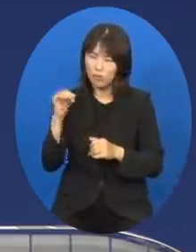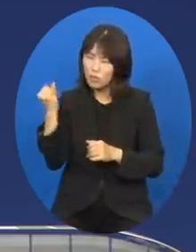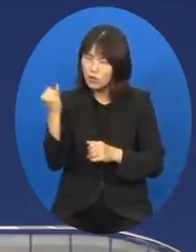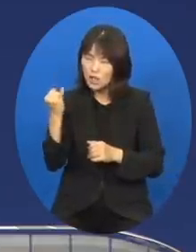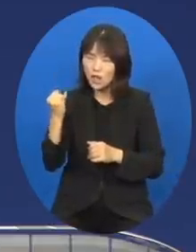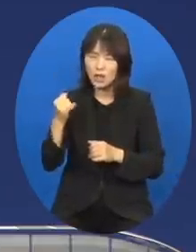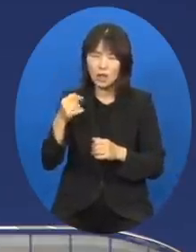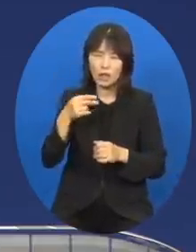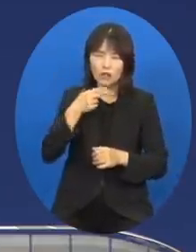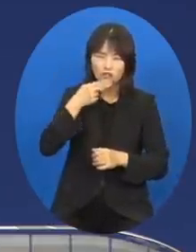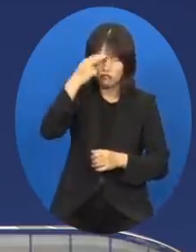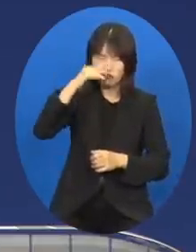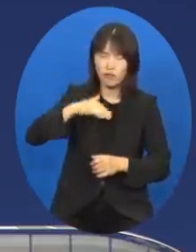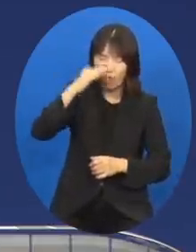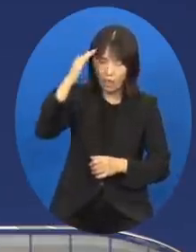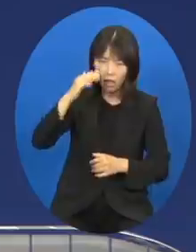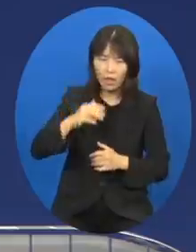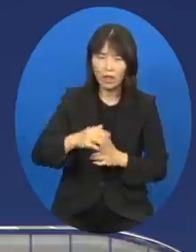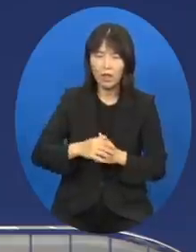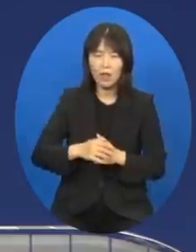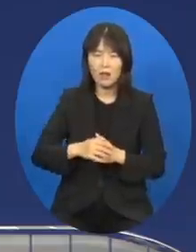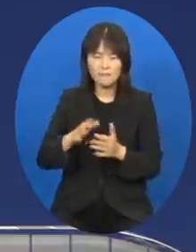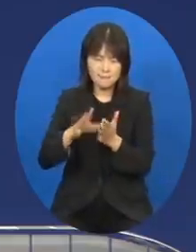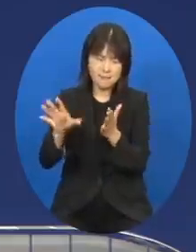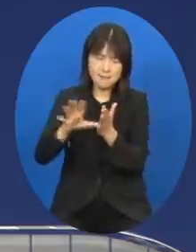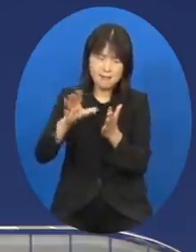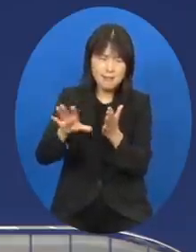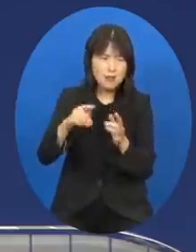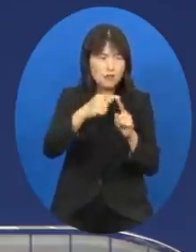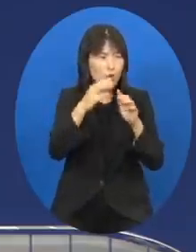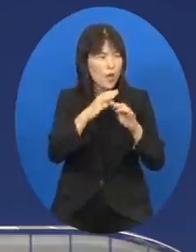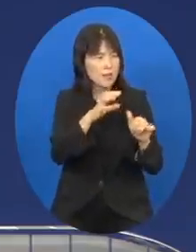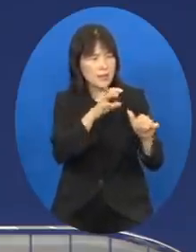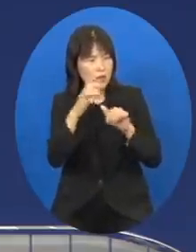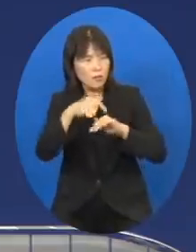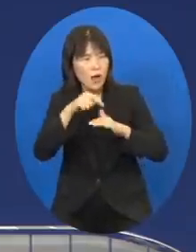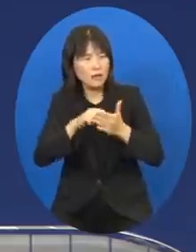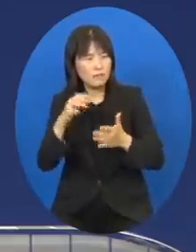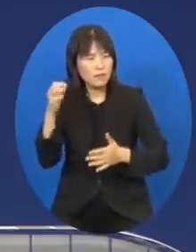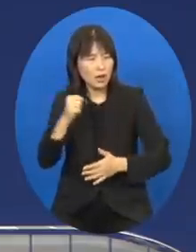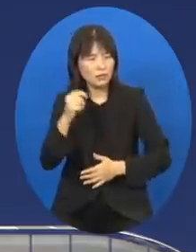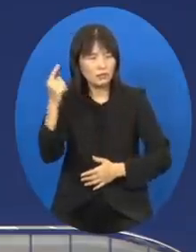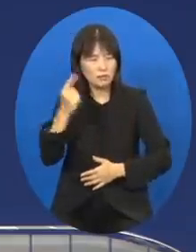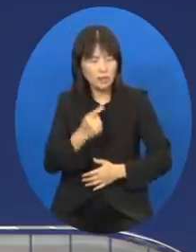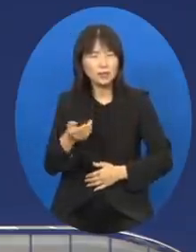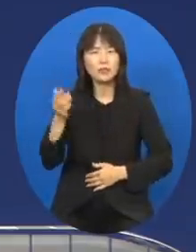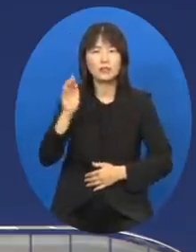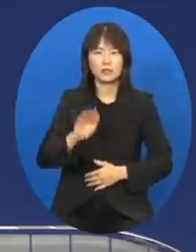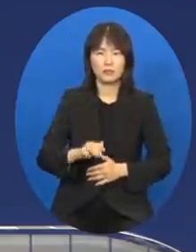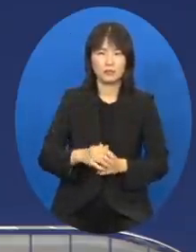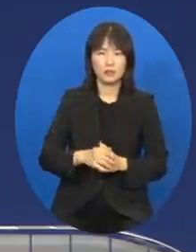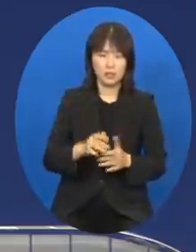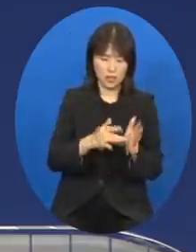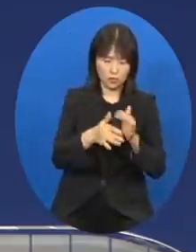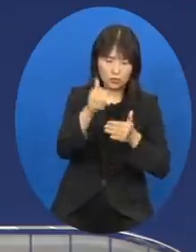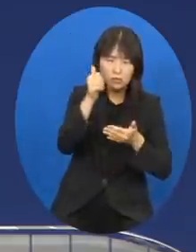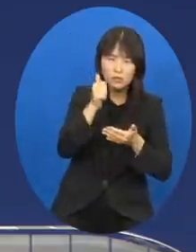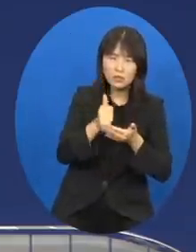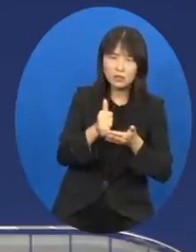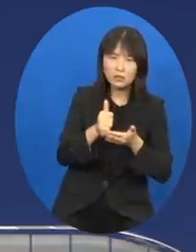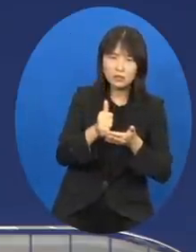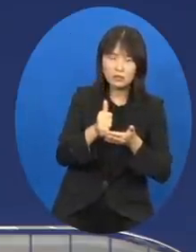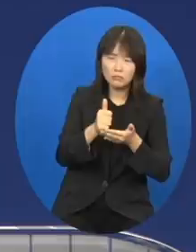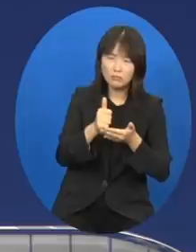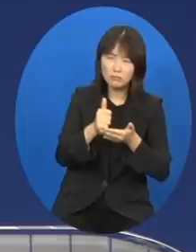취했고 늘 그렇게 때를 쓰고 교회를 이용하는 마음 가지고 온 사람이지만 예수님이라도 경찰